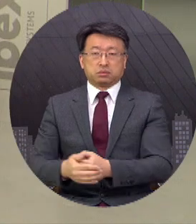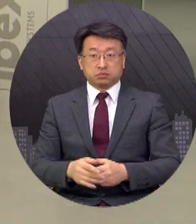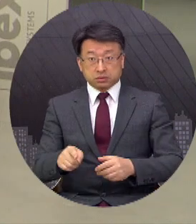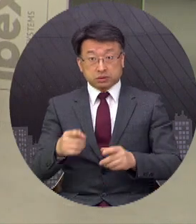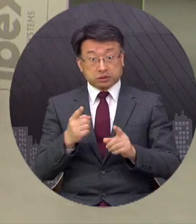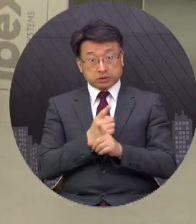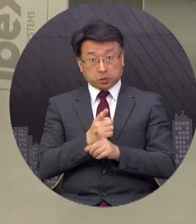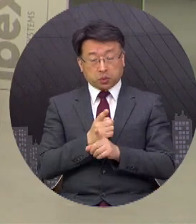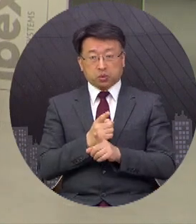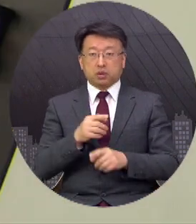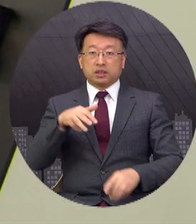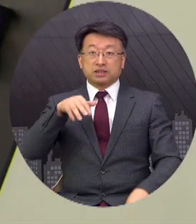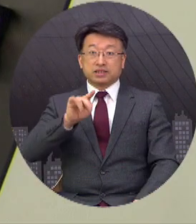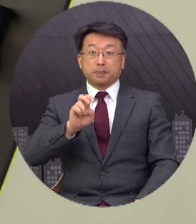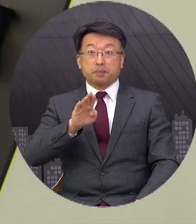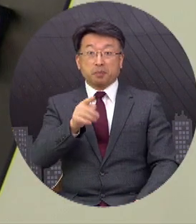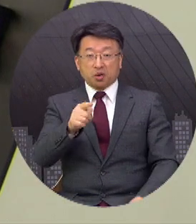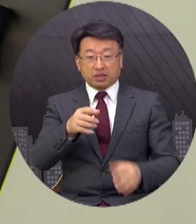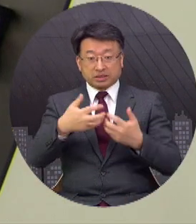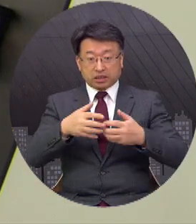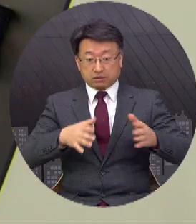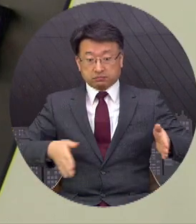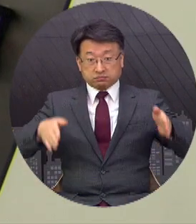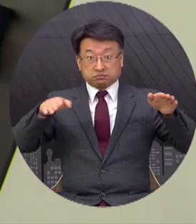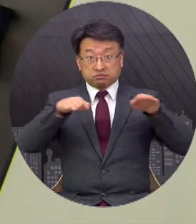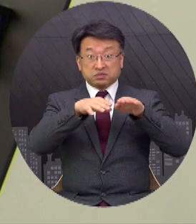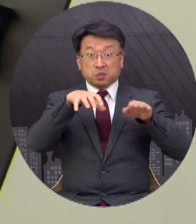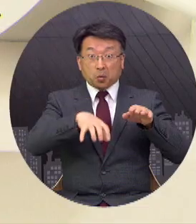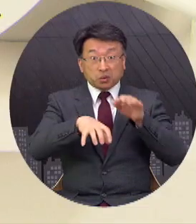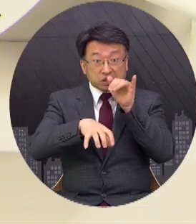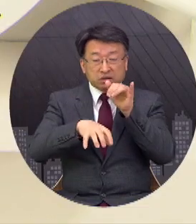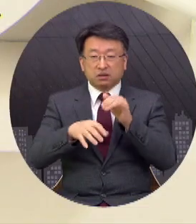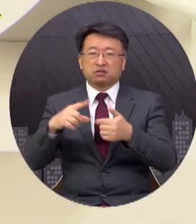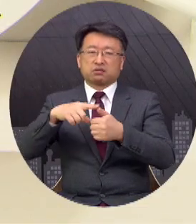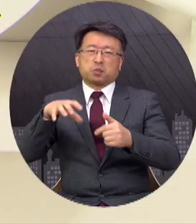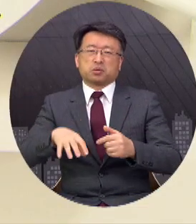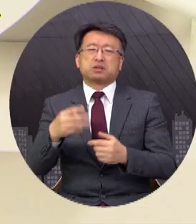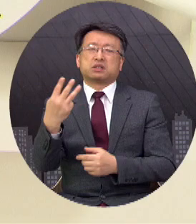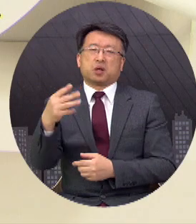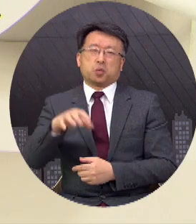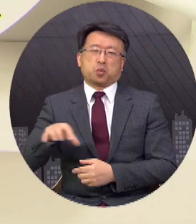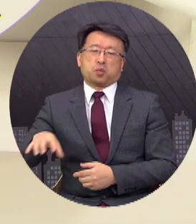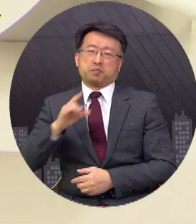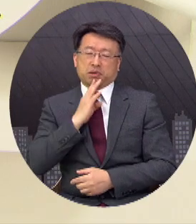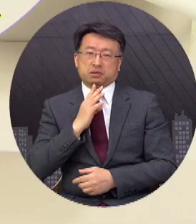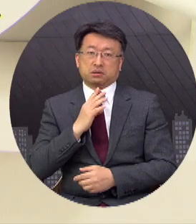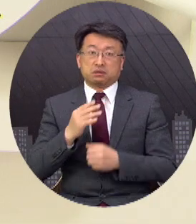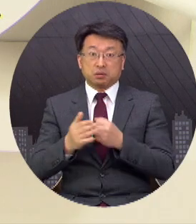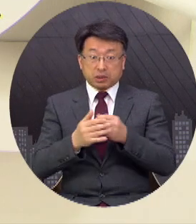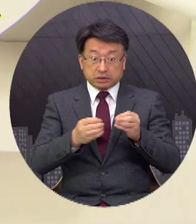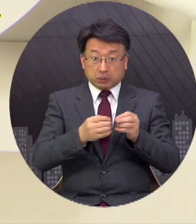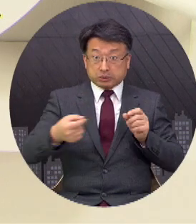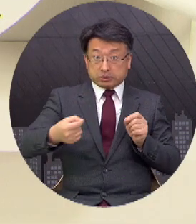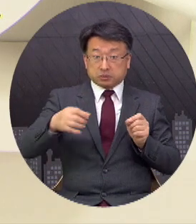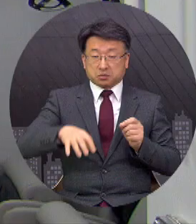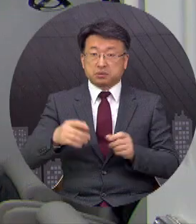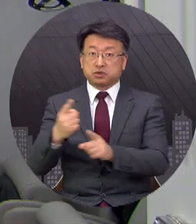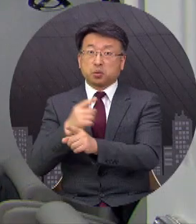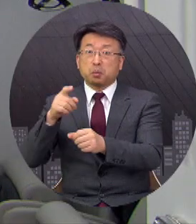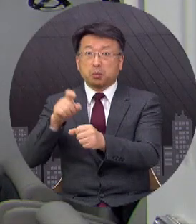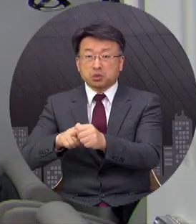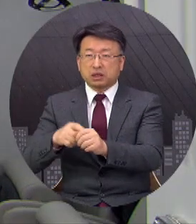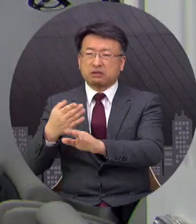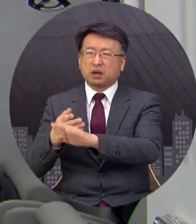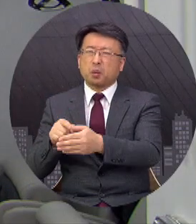수 있는 챔버를 갖춘 병원은 경남에 세 곳뿐입니다. 때문에 그동안 창원 인근 환자들은 치료를 위해